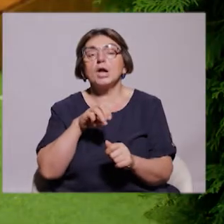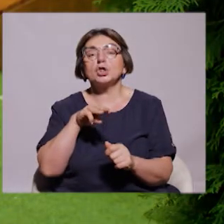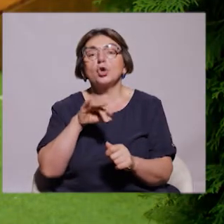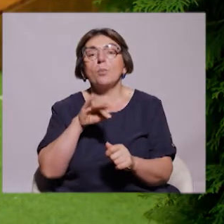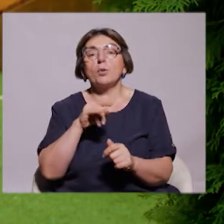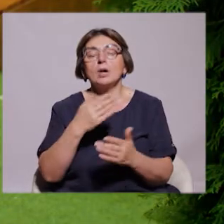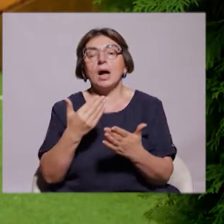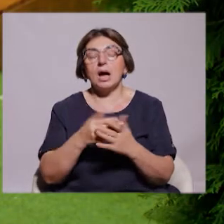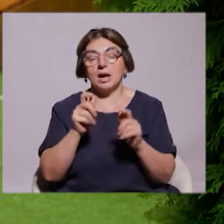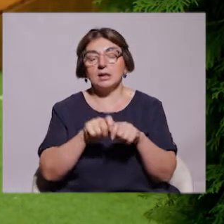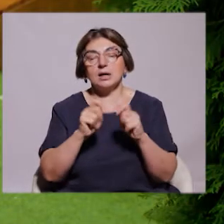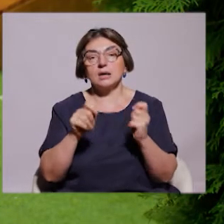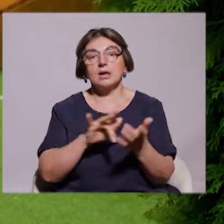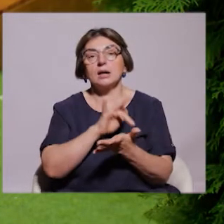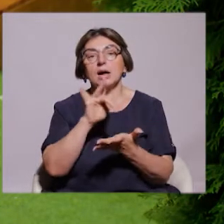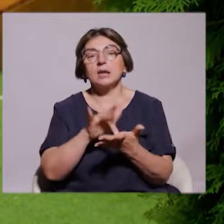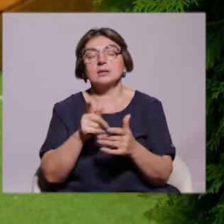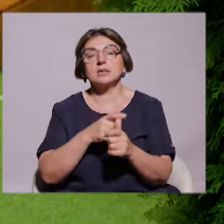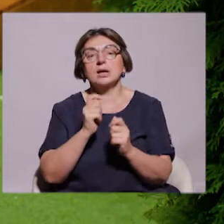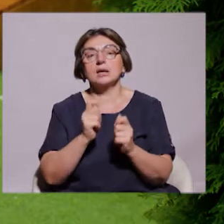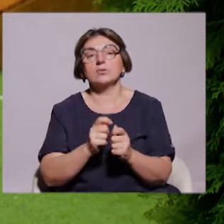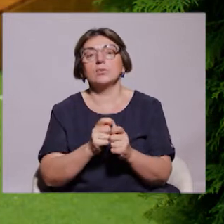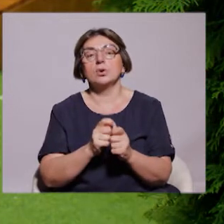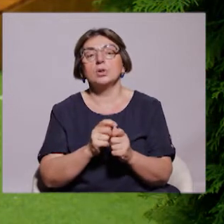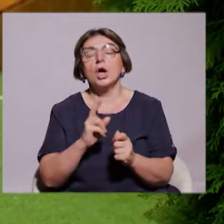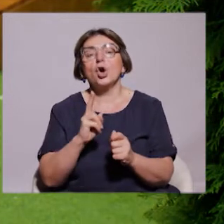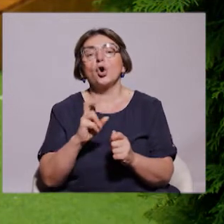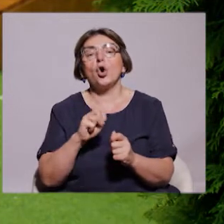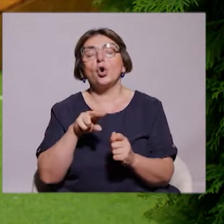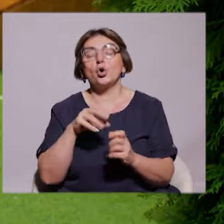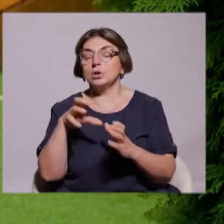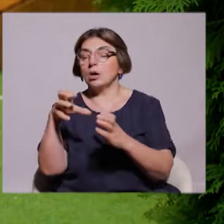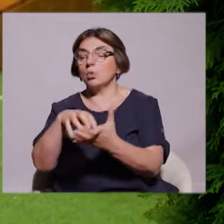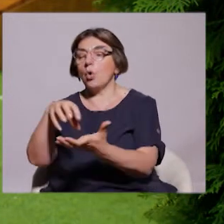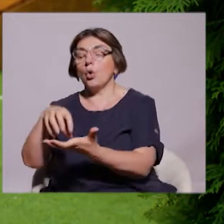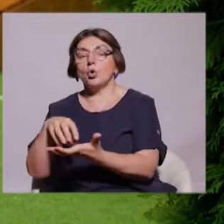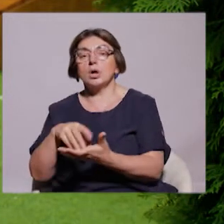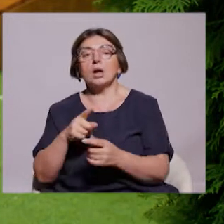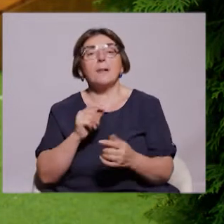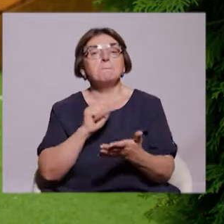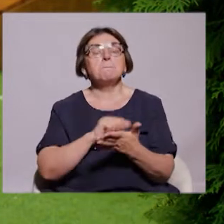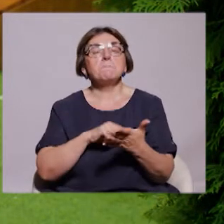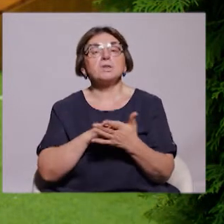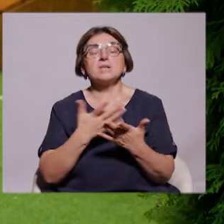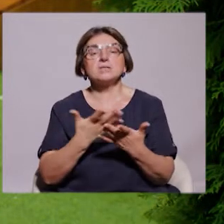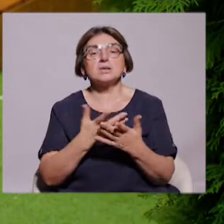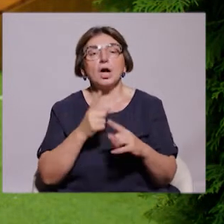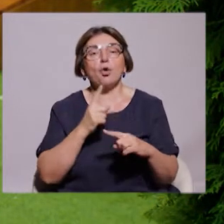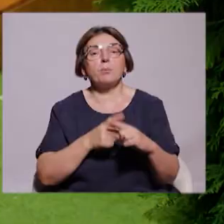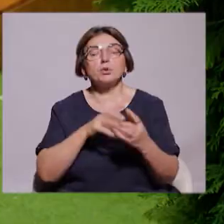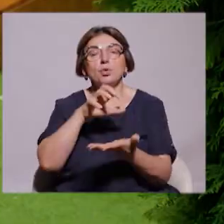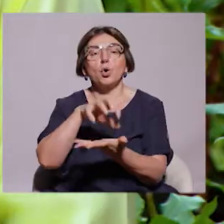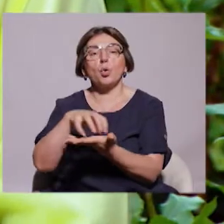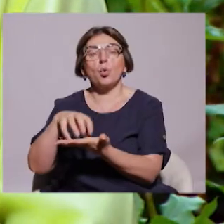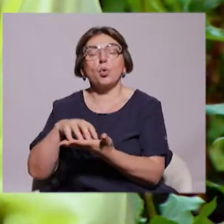ეწოდება კოლონია. Რა იყო მიზეზები ბერძნული კოლონიზაციის? Სულ რამდენიმე მიზეს ასახელებენ და მეც მინდა გითხრათ